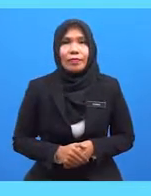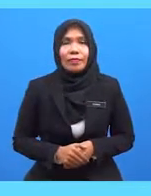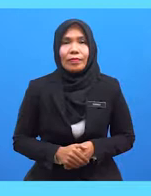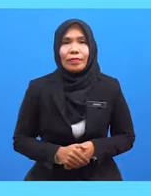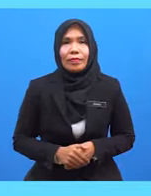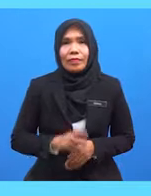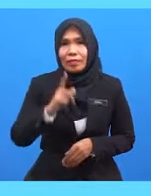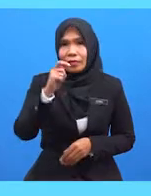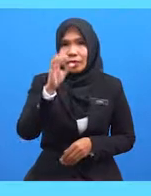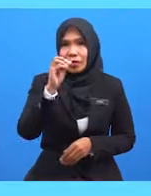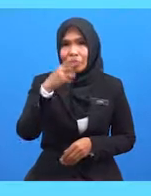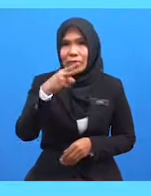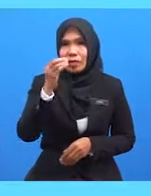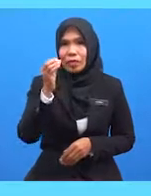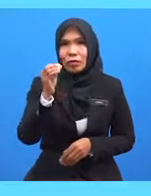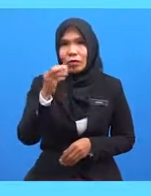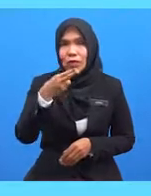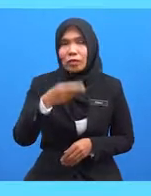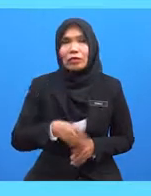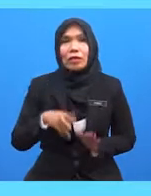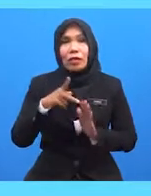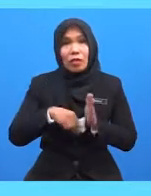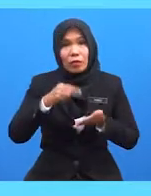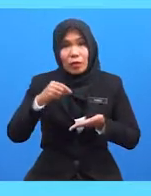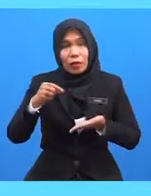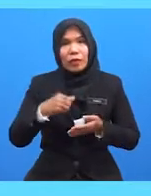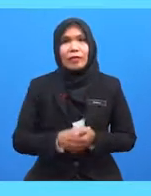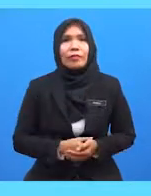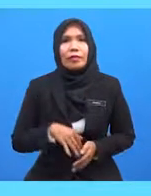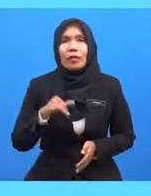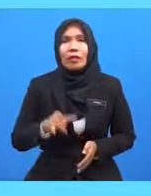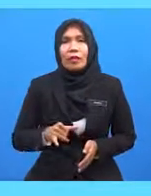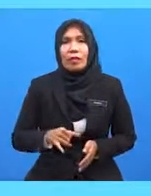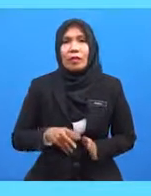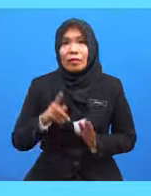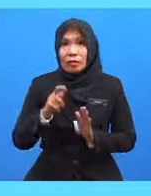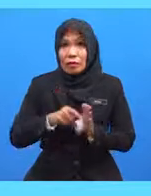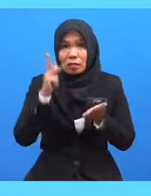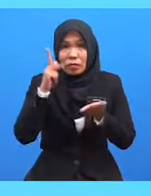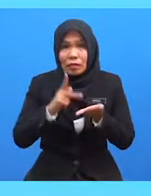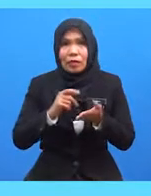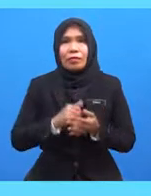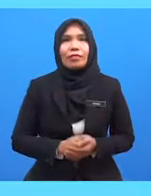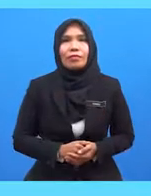ialah Raja Ali Haji yang menghasilkan Bustan